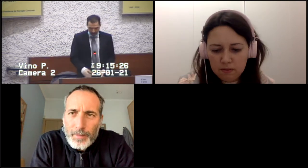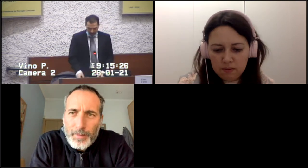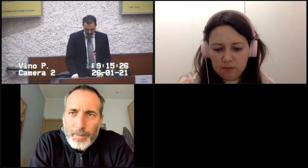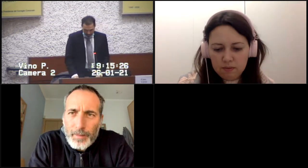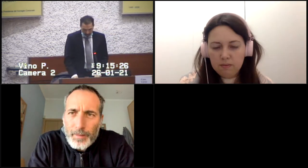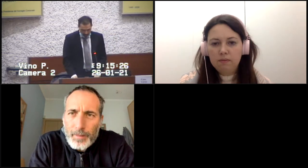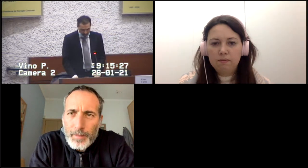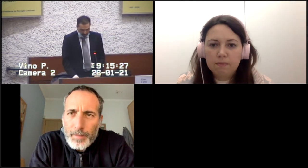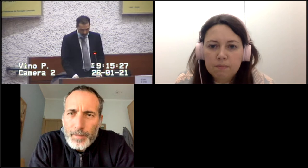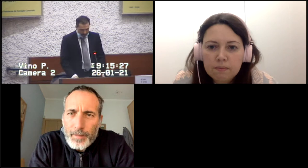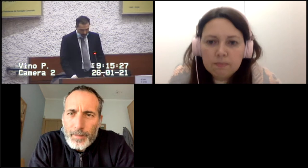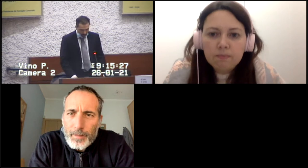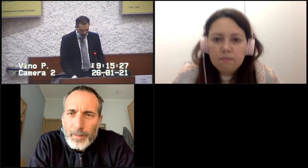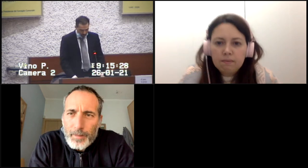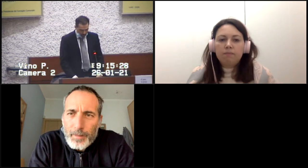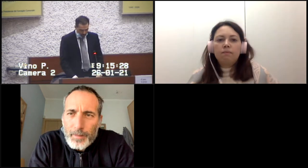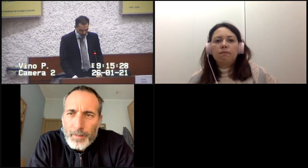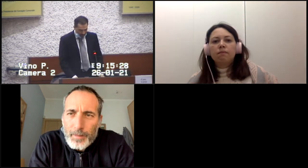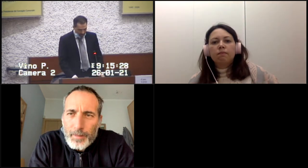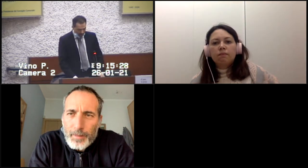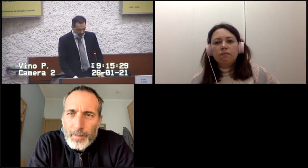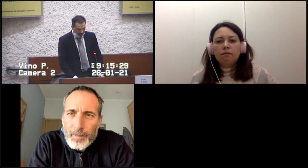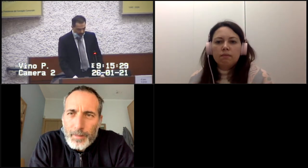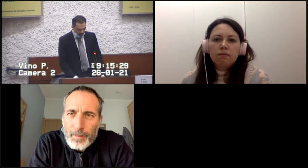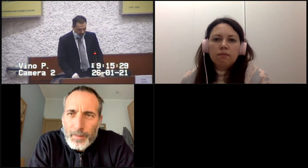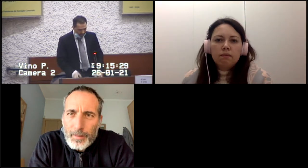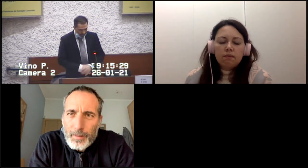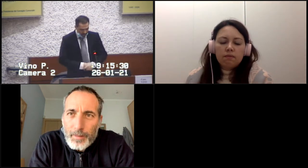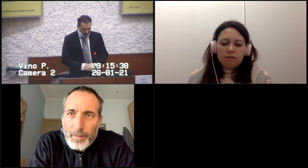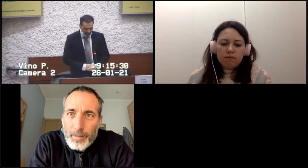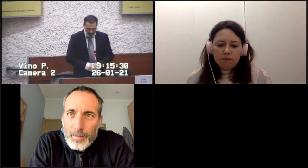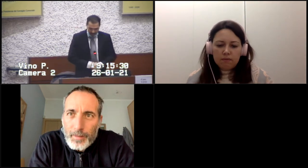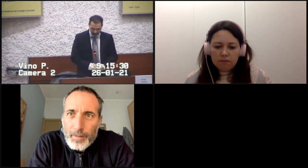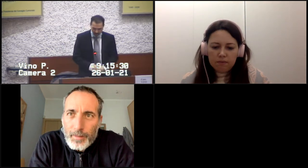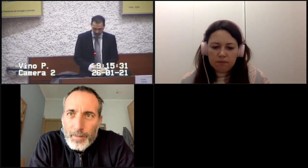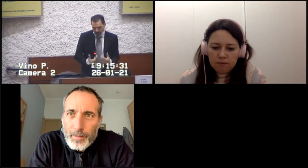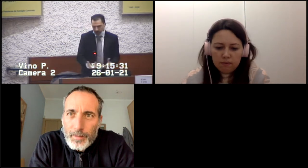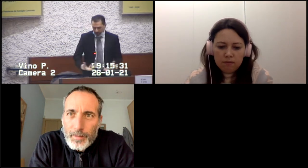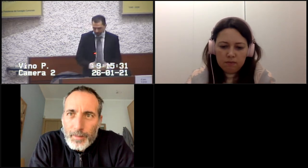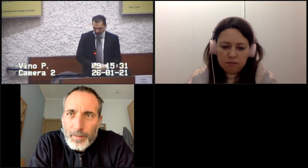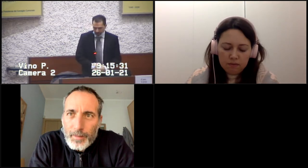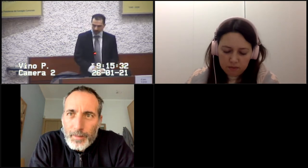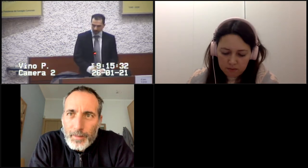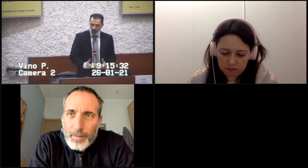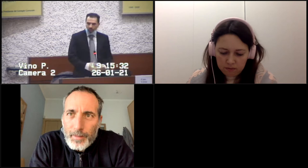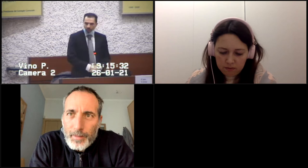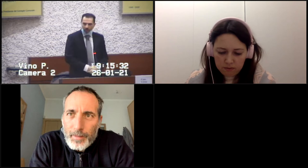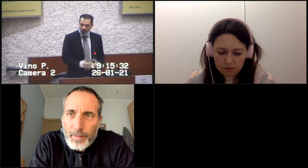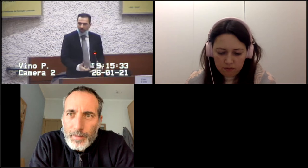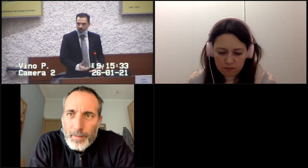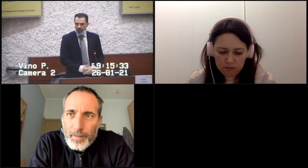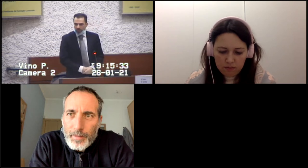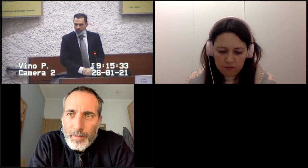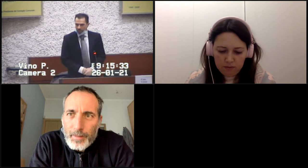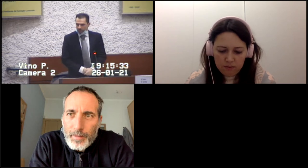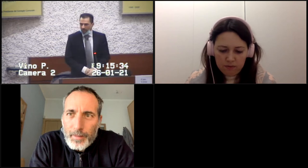dell'assessore, pensavo proprio a questo, cioè al fatto che finalmente questa amministrazione ha deciso sul mio